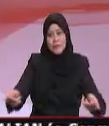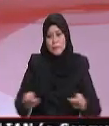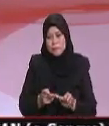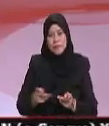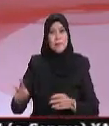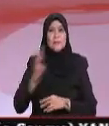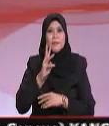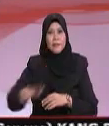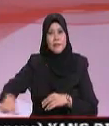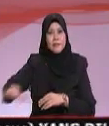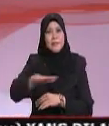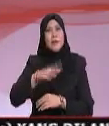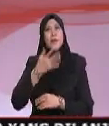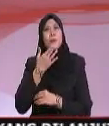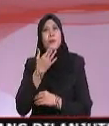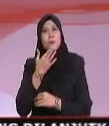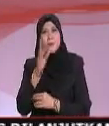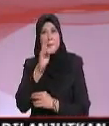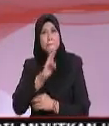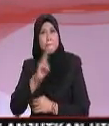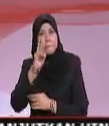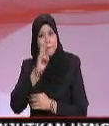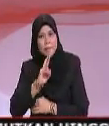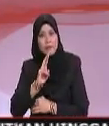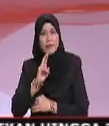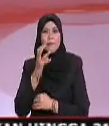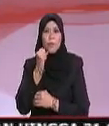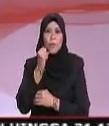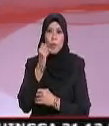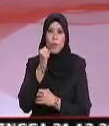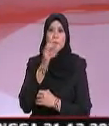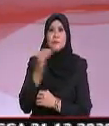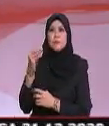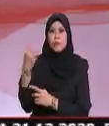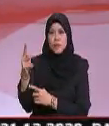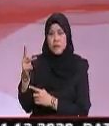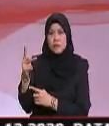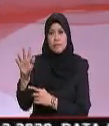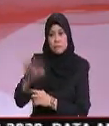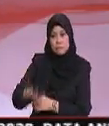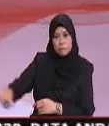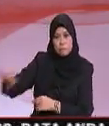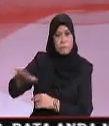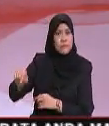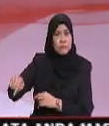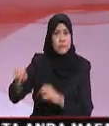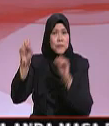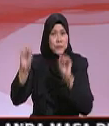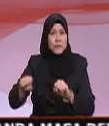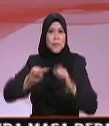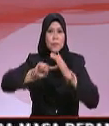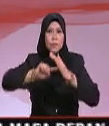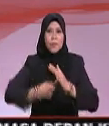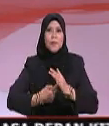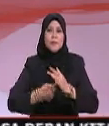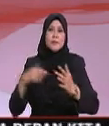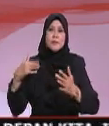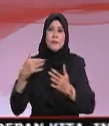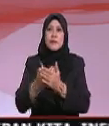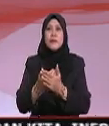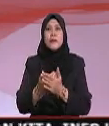perairan yang telah ditandakan dengan warna merah, jingga dan juga kuning ini dijangka akan berkuat kuasa